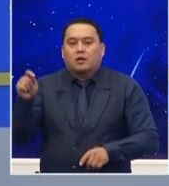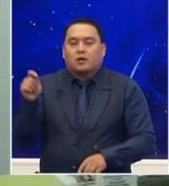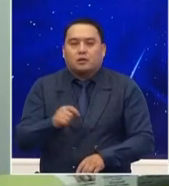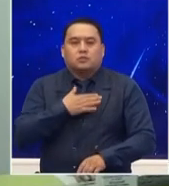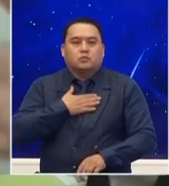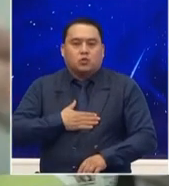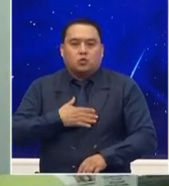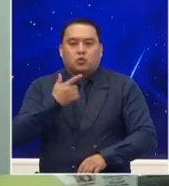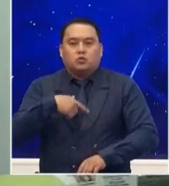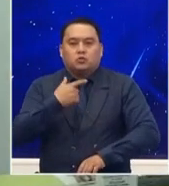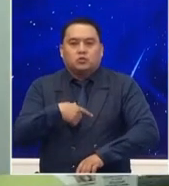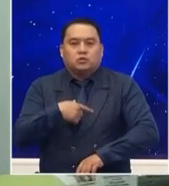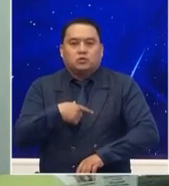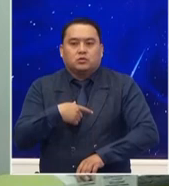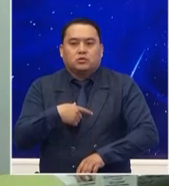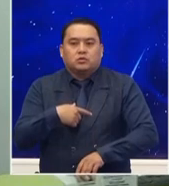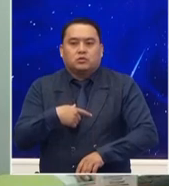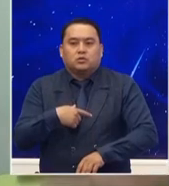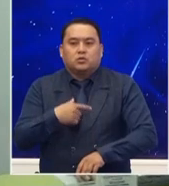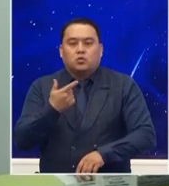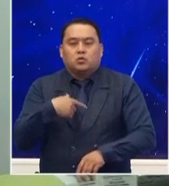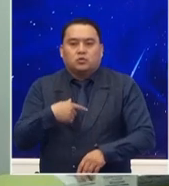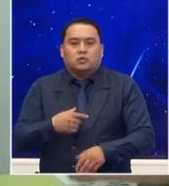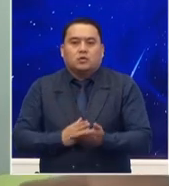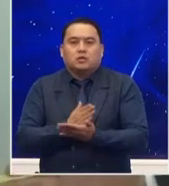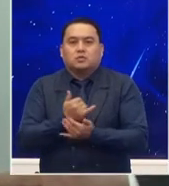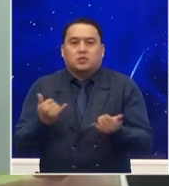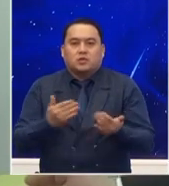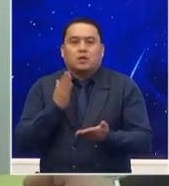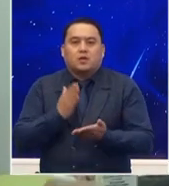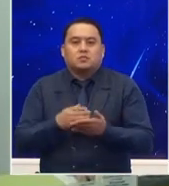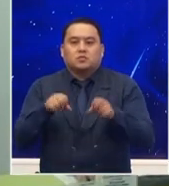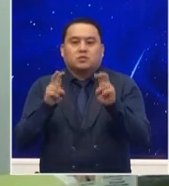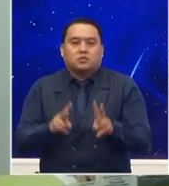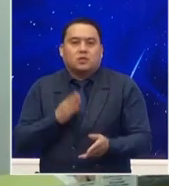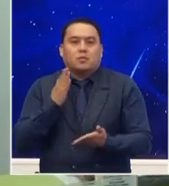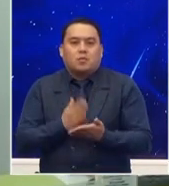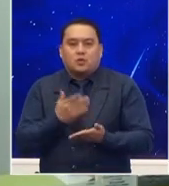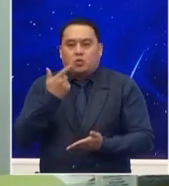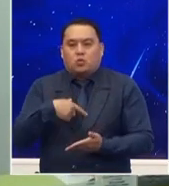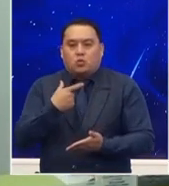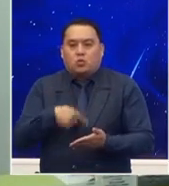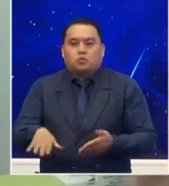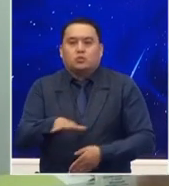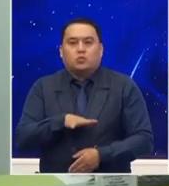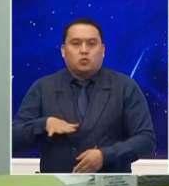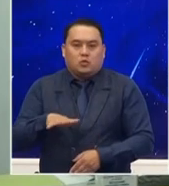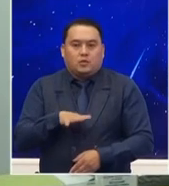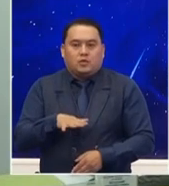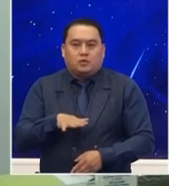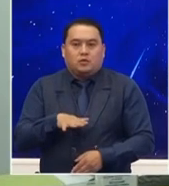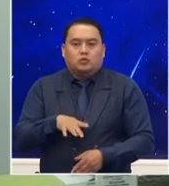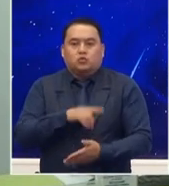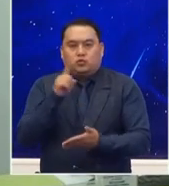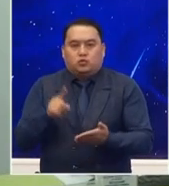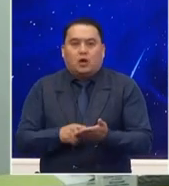спокойно өздерінің ресепшені бар, мына жерде өзінің қызметкерлер бар, мамандар бар. Әр өз бөлімі үшін нақты